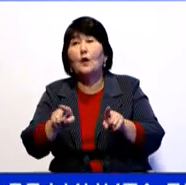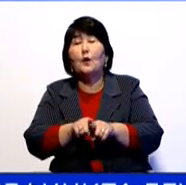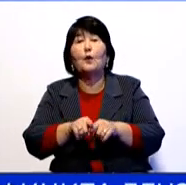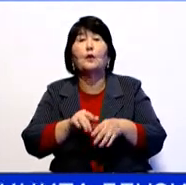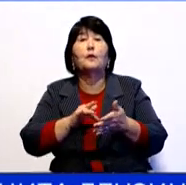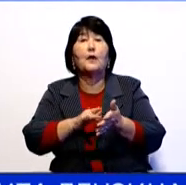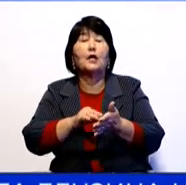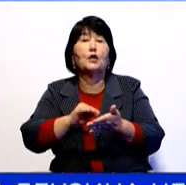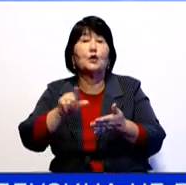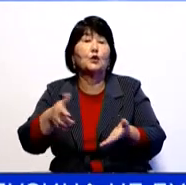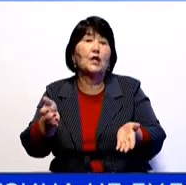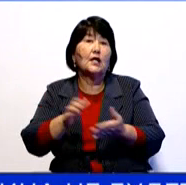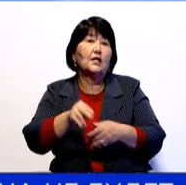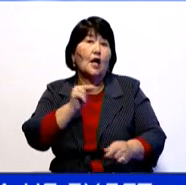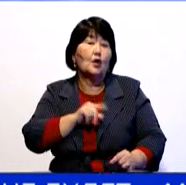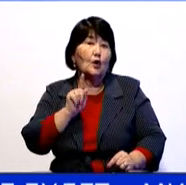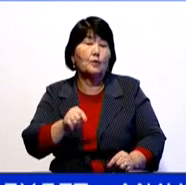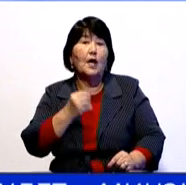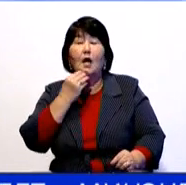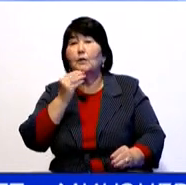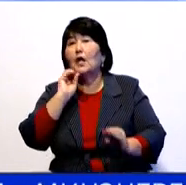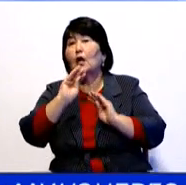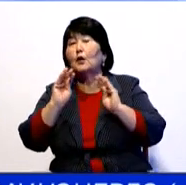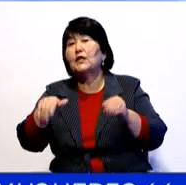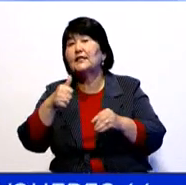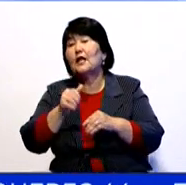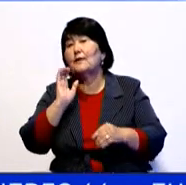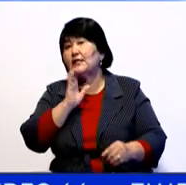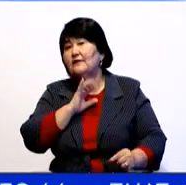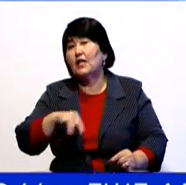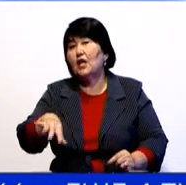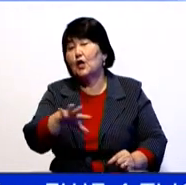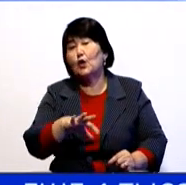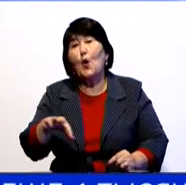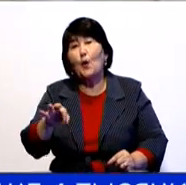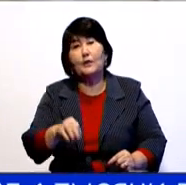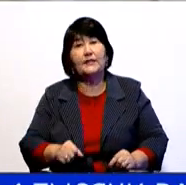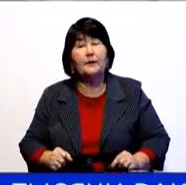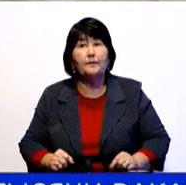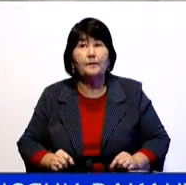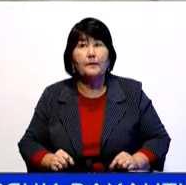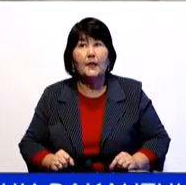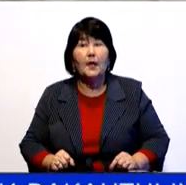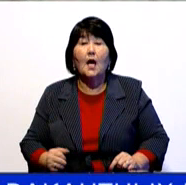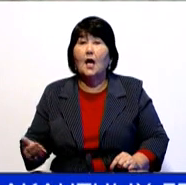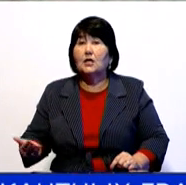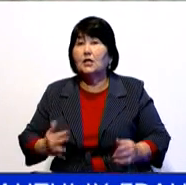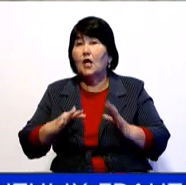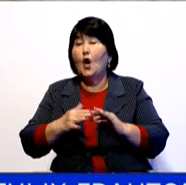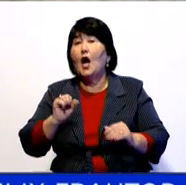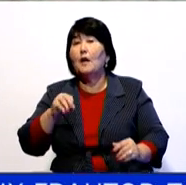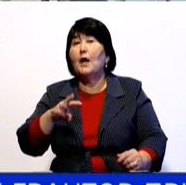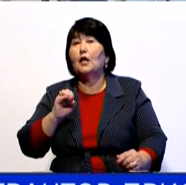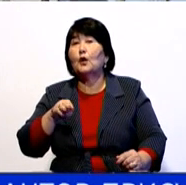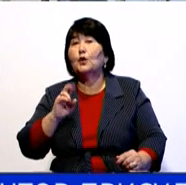пресс-тура журналисты ознакомились с работами по благоустройству самого северного района области. Жители аула Аманоткель